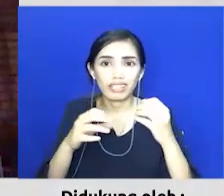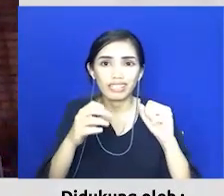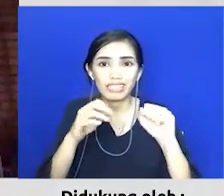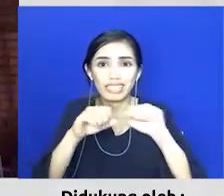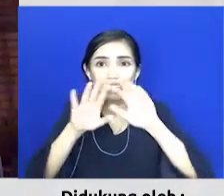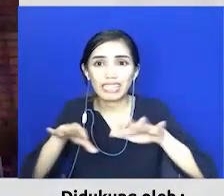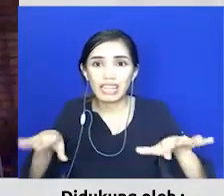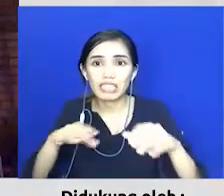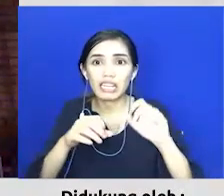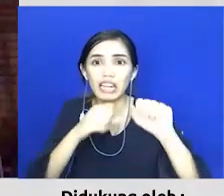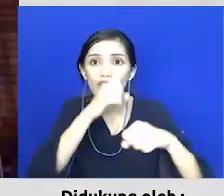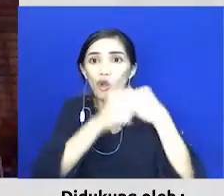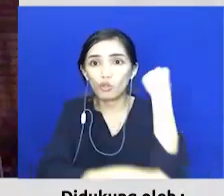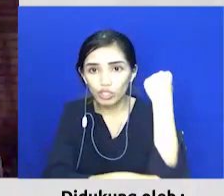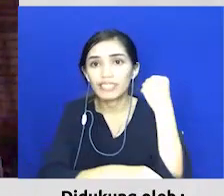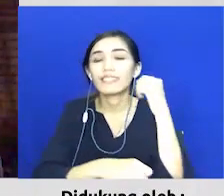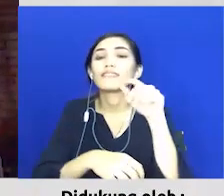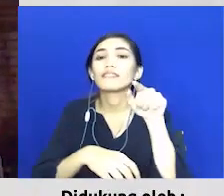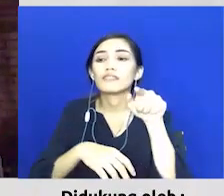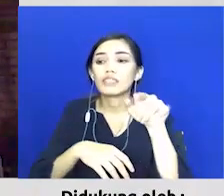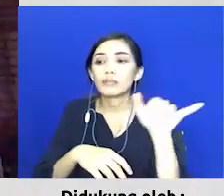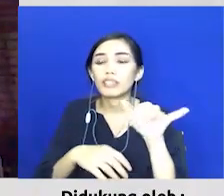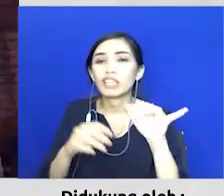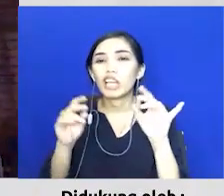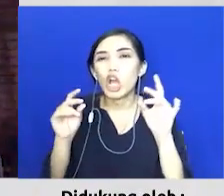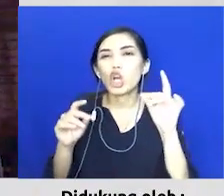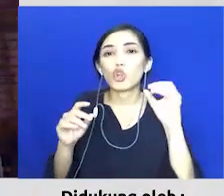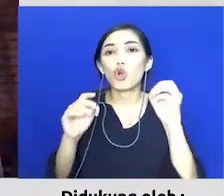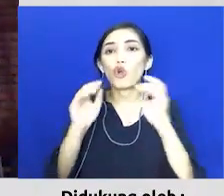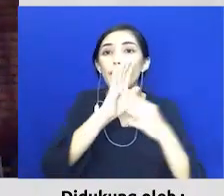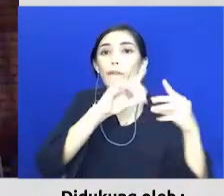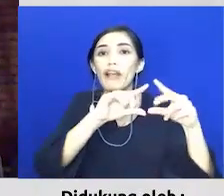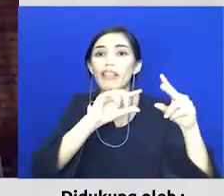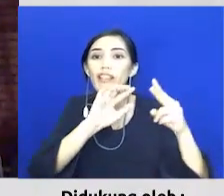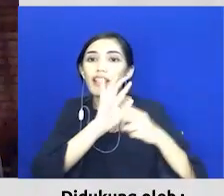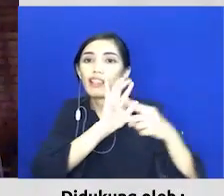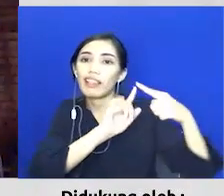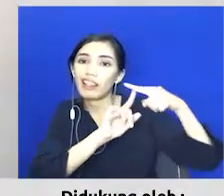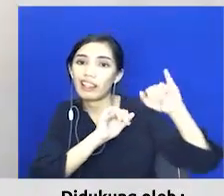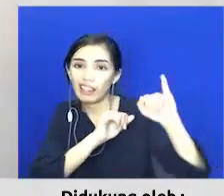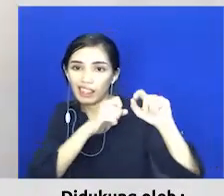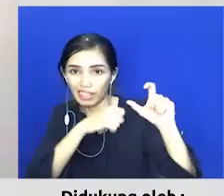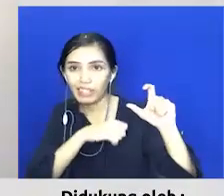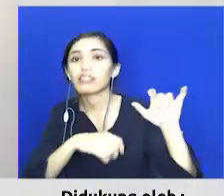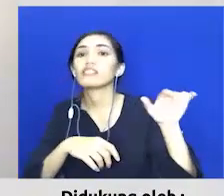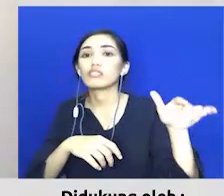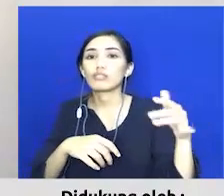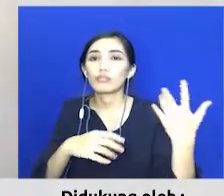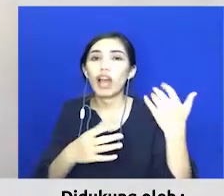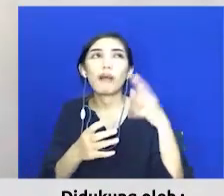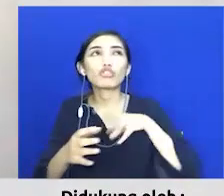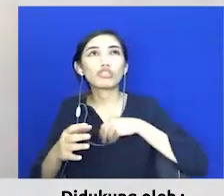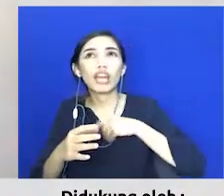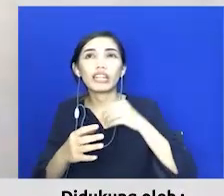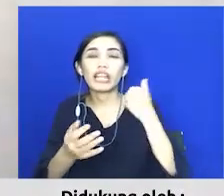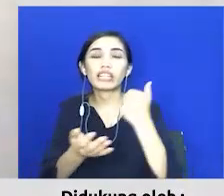struggle, idealisme dan keinginan untuk merdeka, dorongan untuk merdeka dalam segala aspek kehidupan dan kekaryaan. Tapi jangan